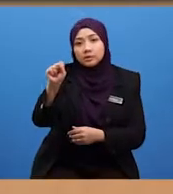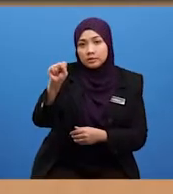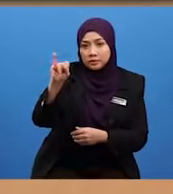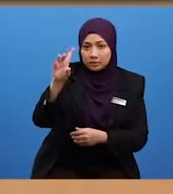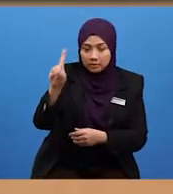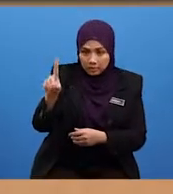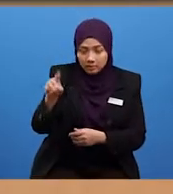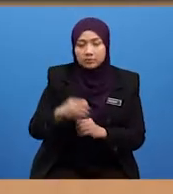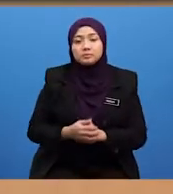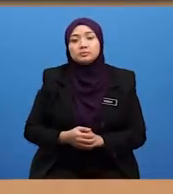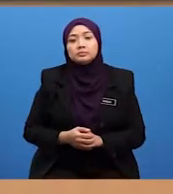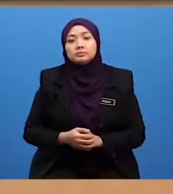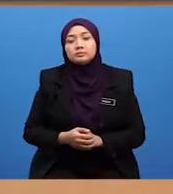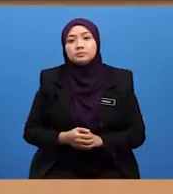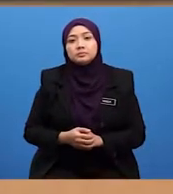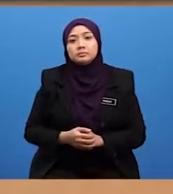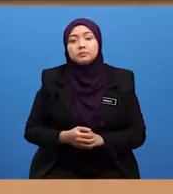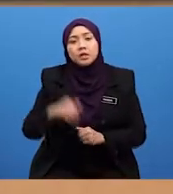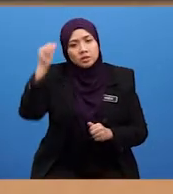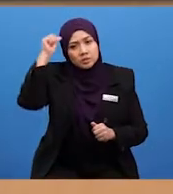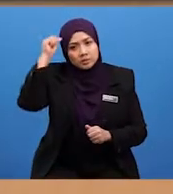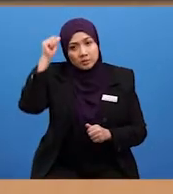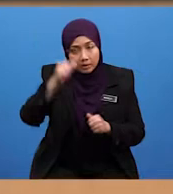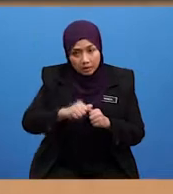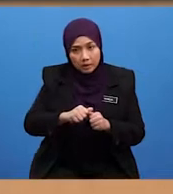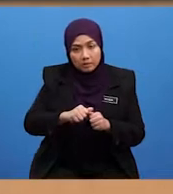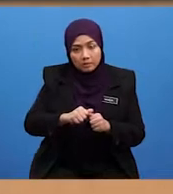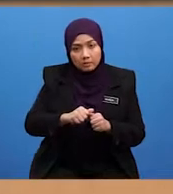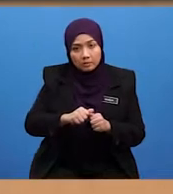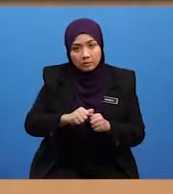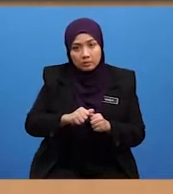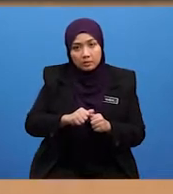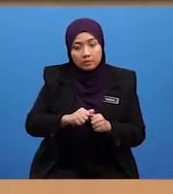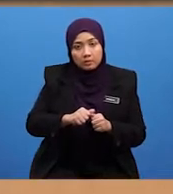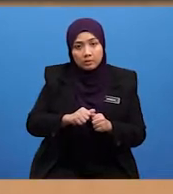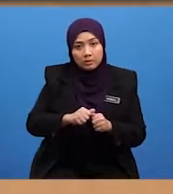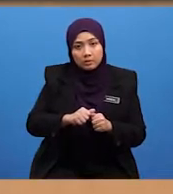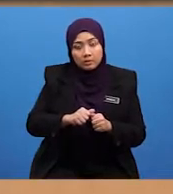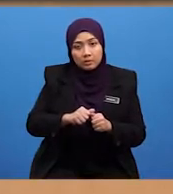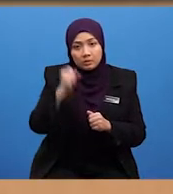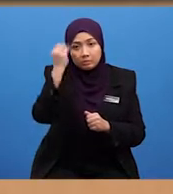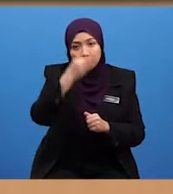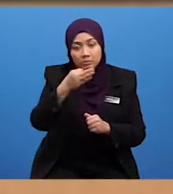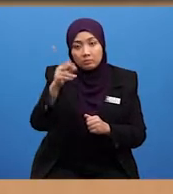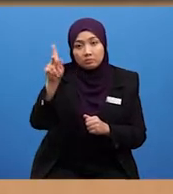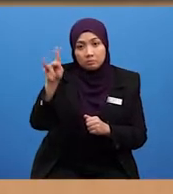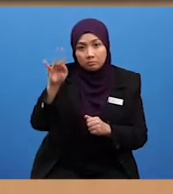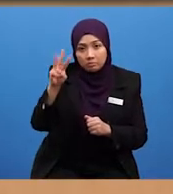Jadi, di sini cikgu ingin mengingatkan murid-murid bahawa sifat kimia